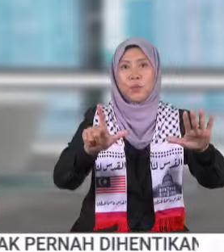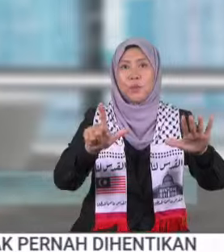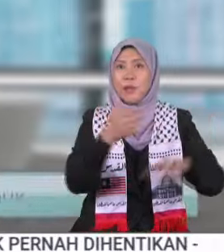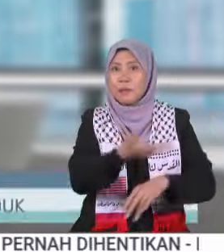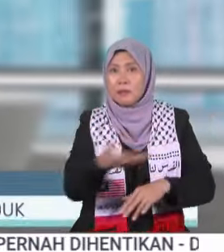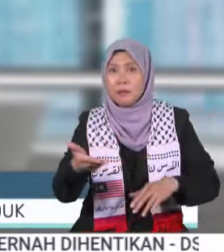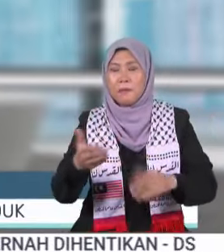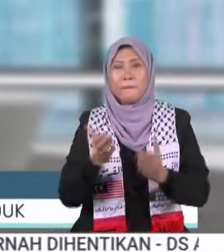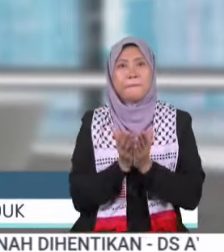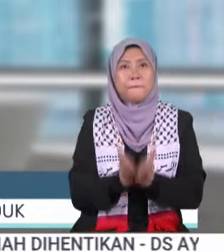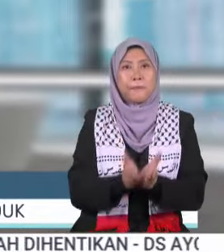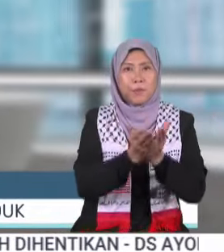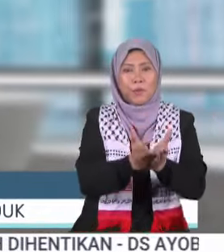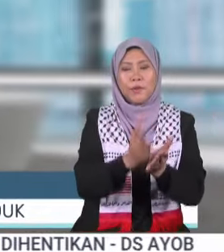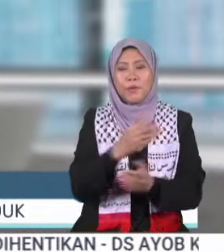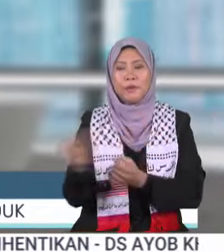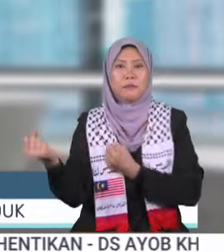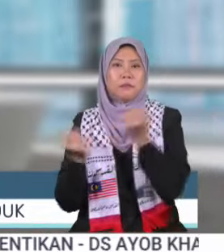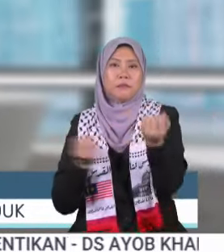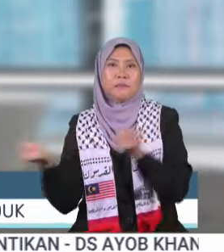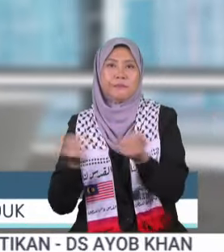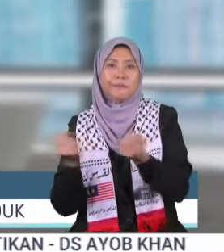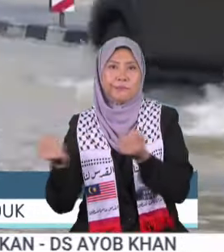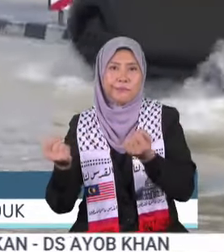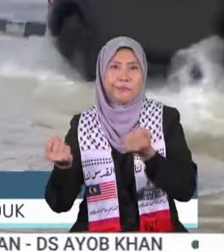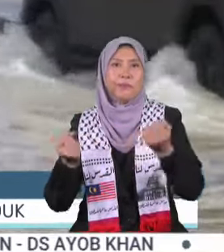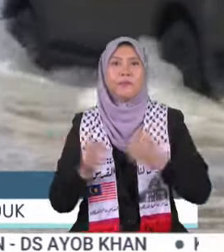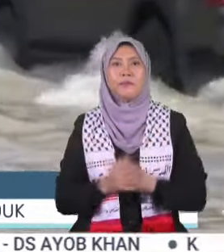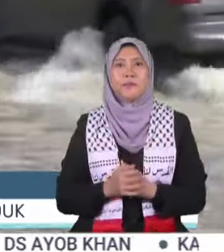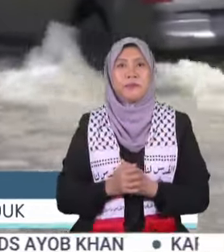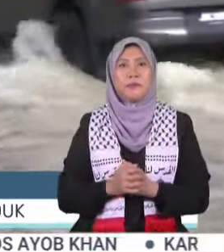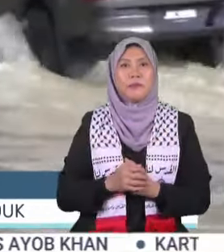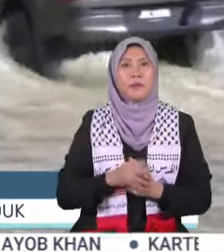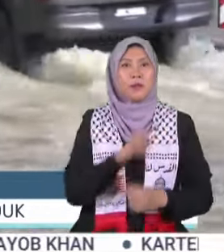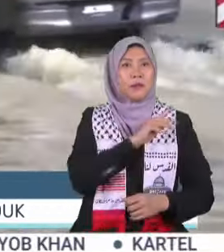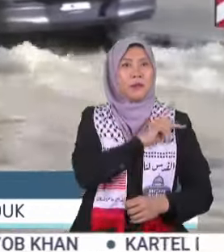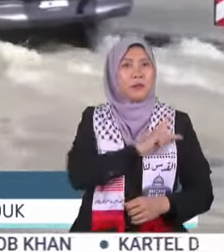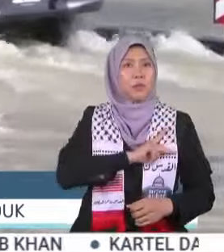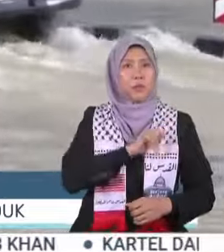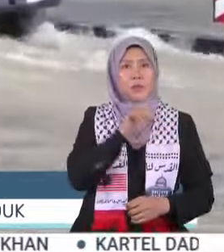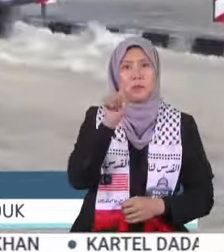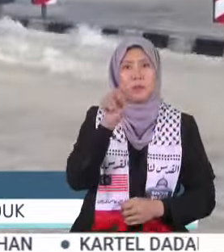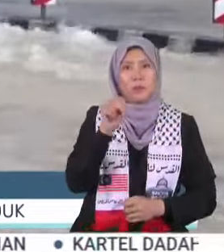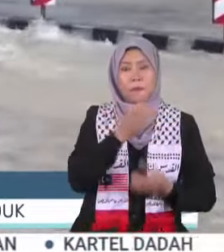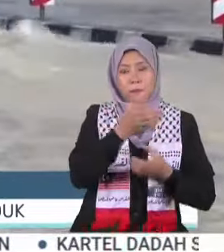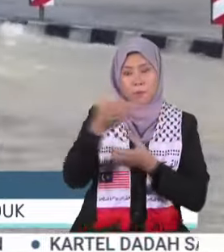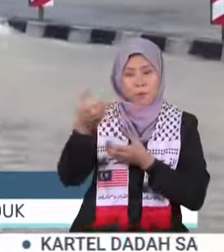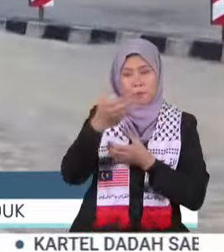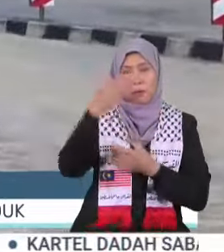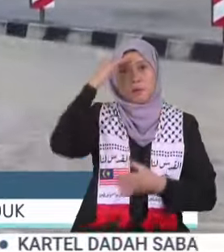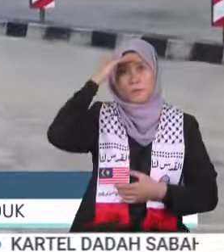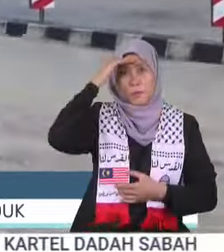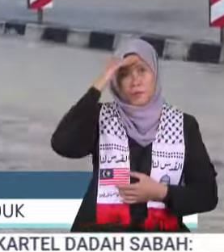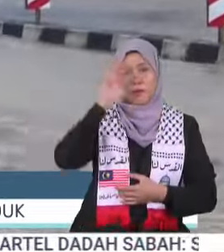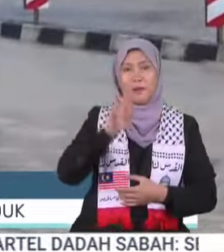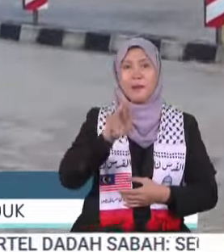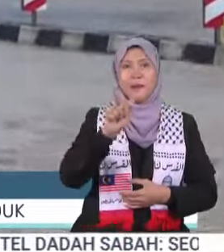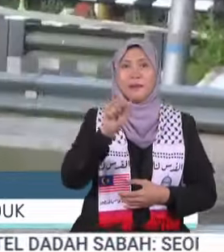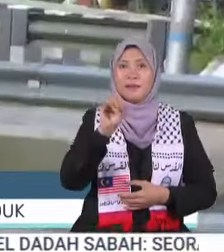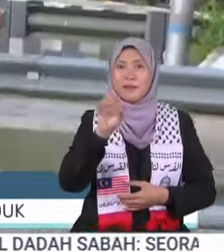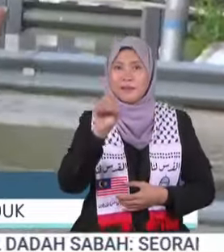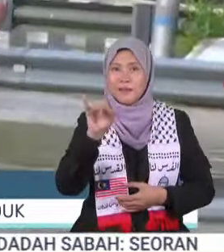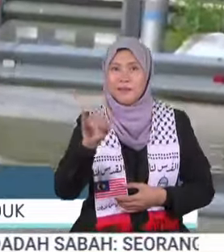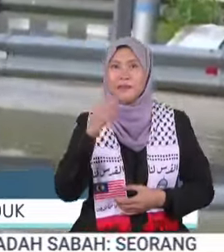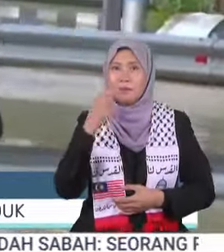terlibat ialah bot dan kenderaan berat menurut ketua Zon dua Bomba Johor Rasidi Yunus usaha